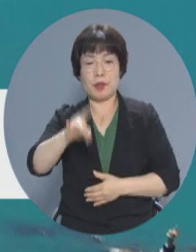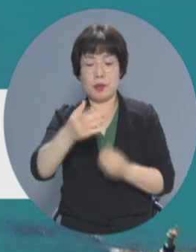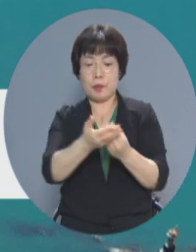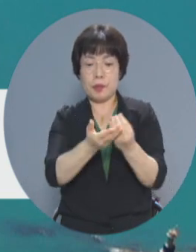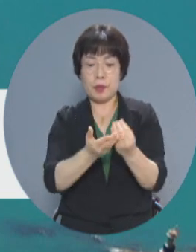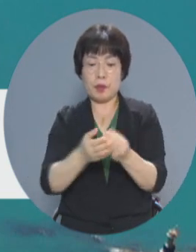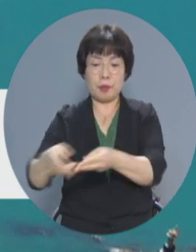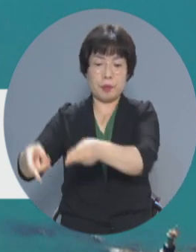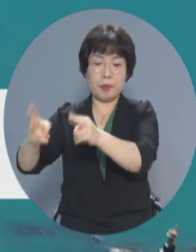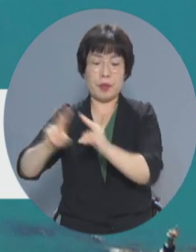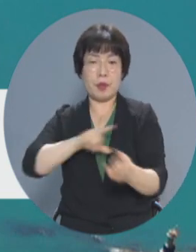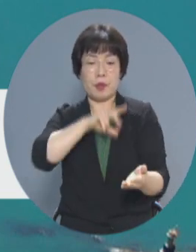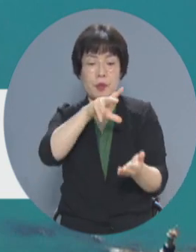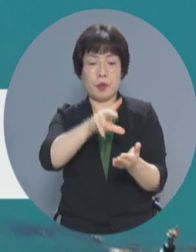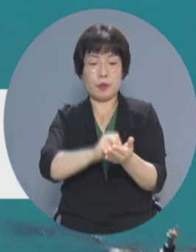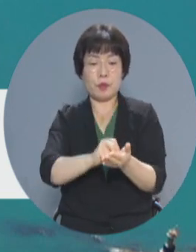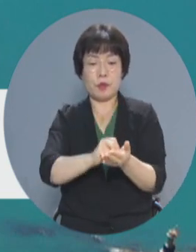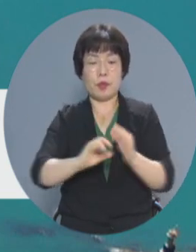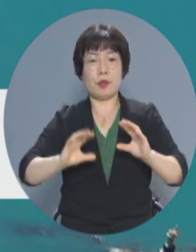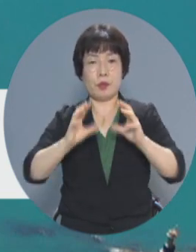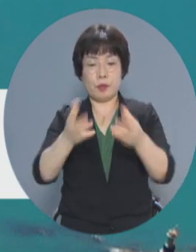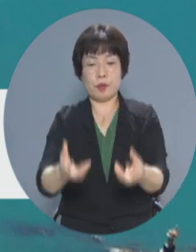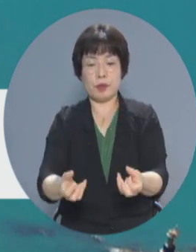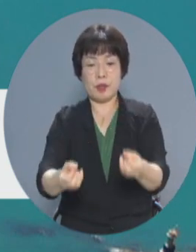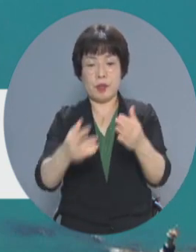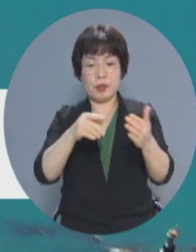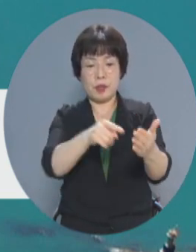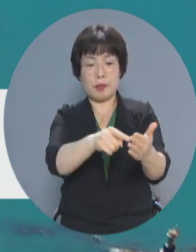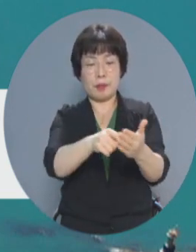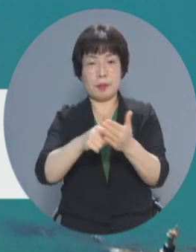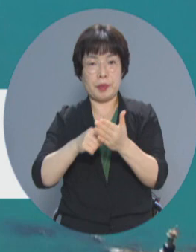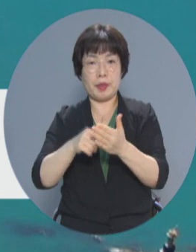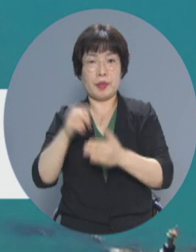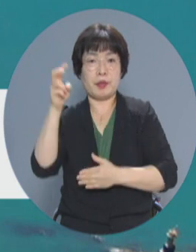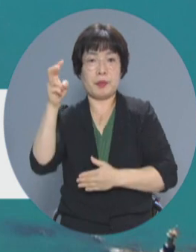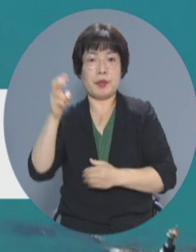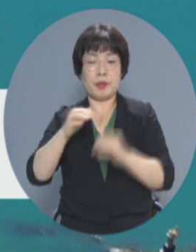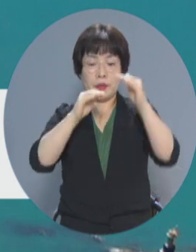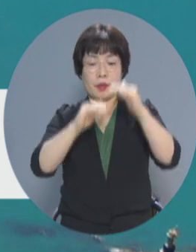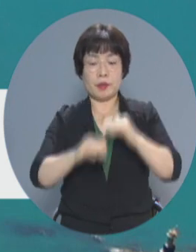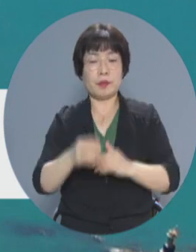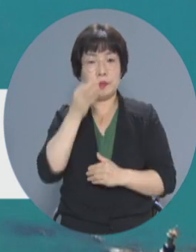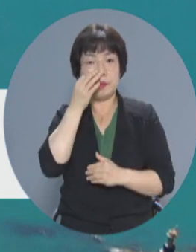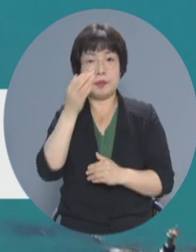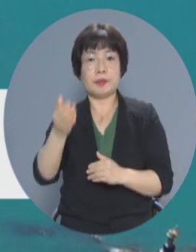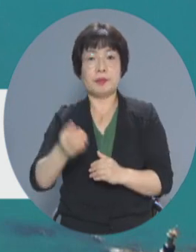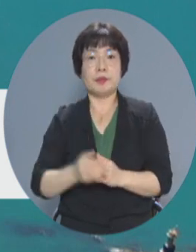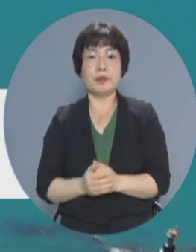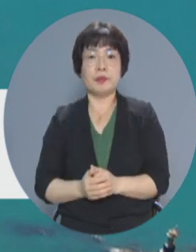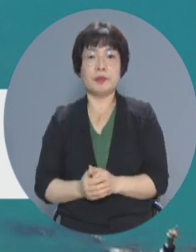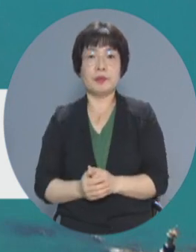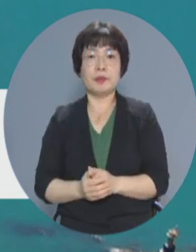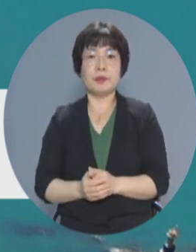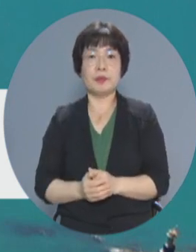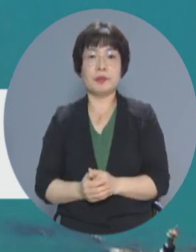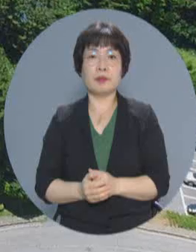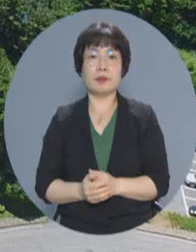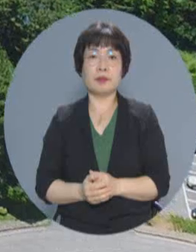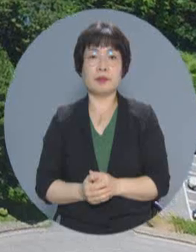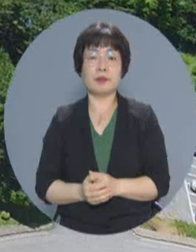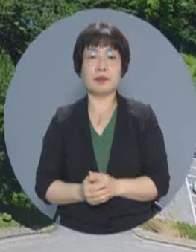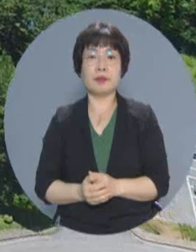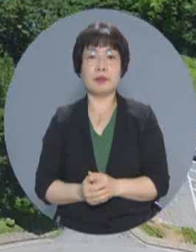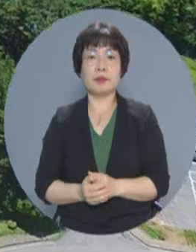섬과 교량을 주제로 한 차별화된 국제 행사의 윤곽이 드러날 전망입니다. 최우식 기자입니다.